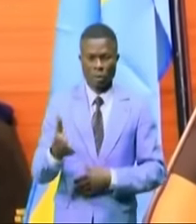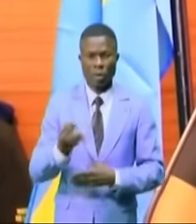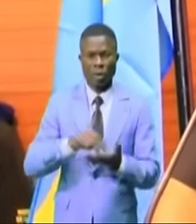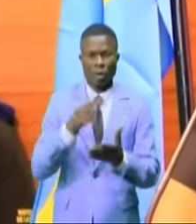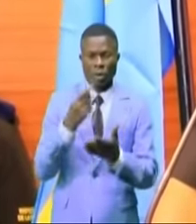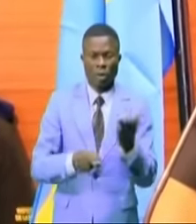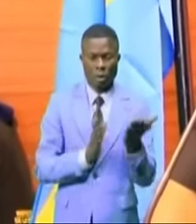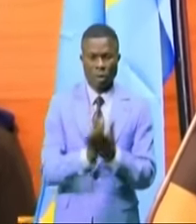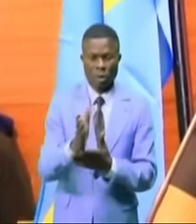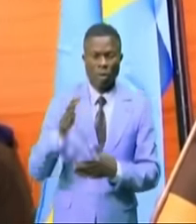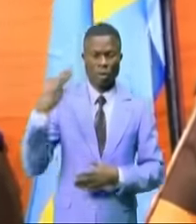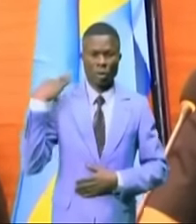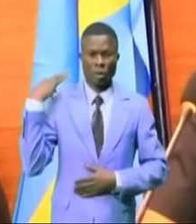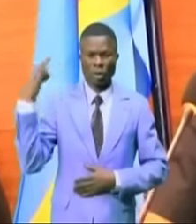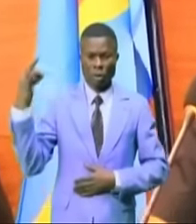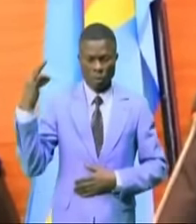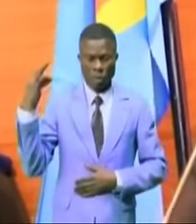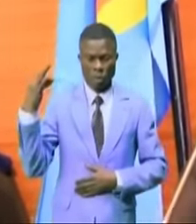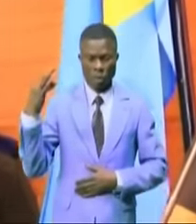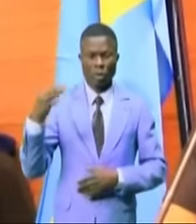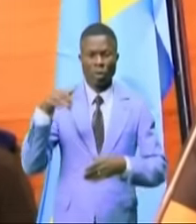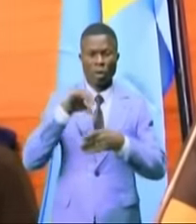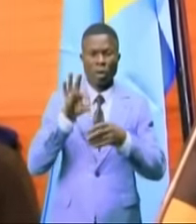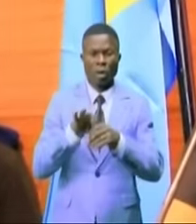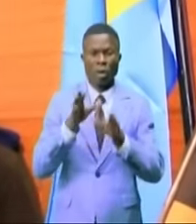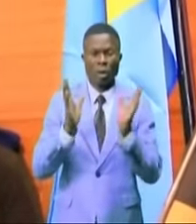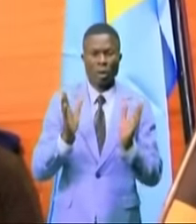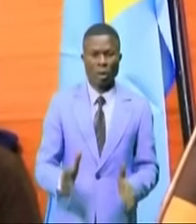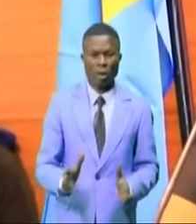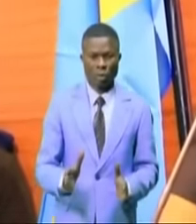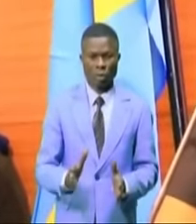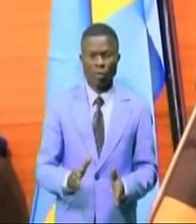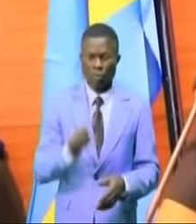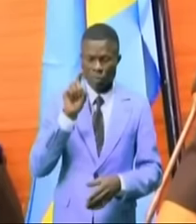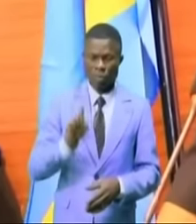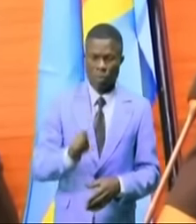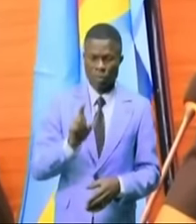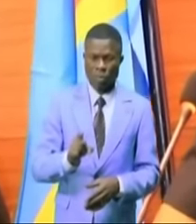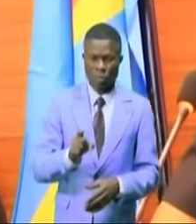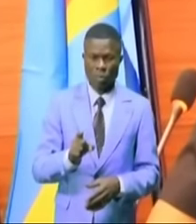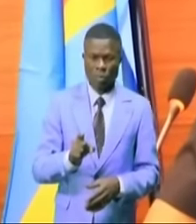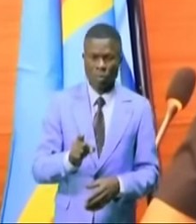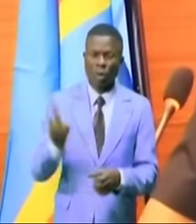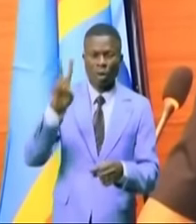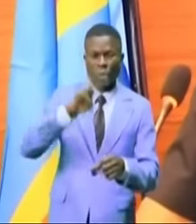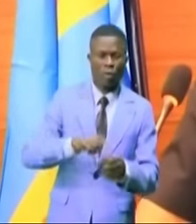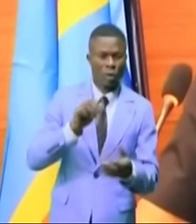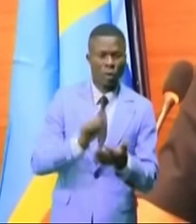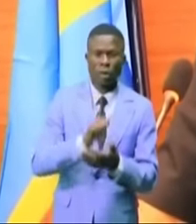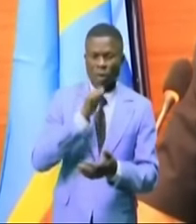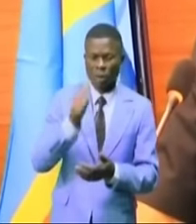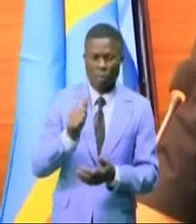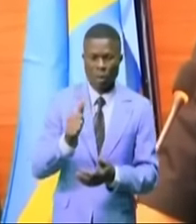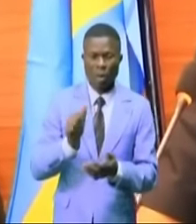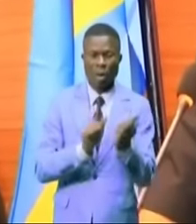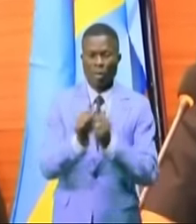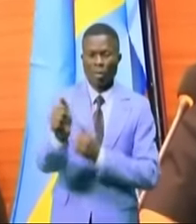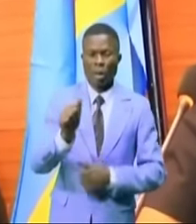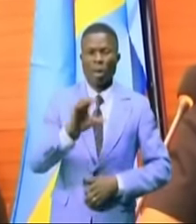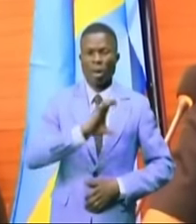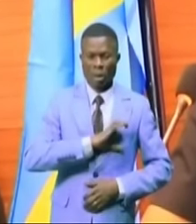les droits des candidats et de leurs électeurs ne peuvent souffrir d'aucune violation par les services de sécurité,